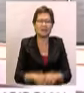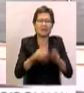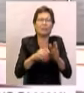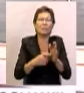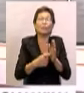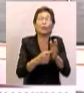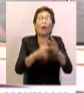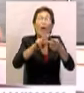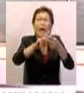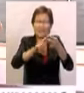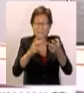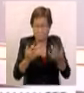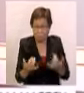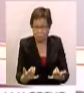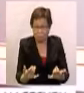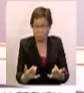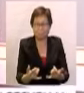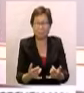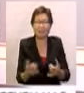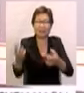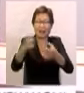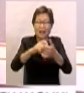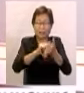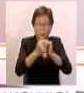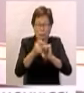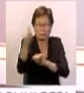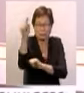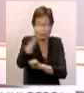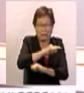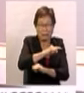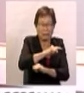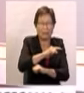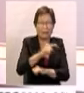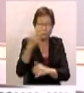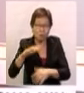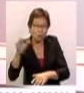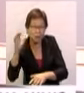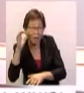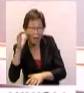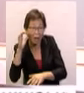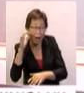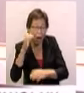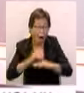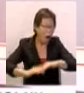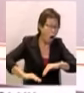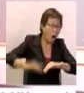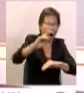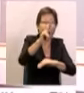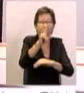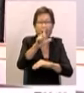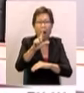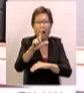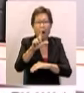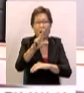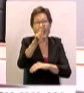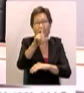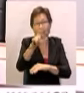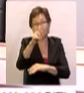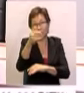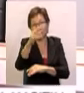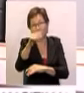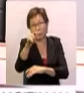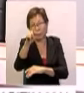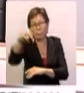Paparan hashtag malam ini berkaitan dengan sukan ekstrim. Para pernah dengar Ultimate Parkour. Macam pernah dengar, saya